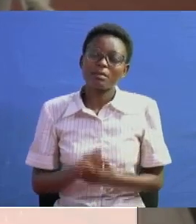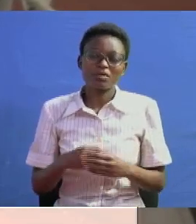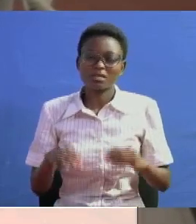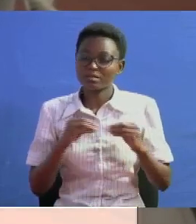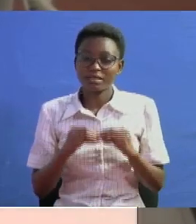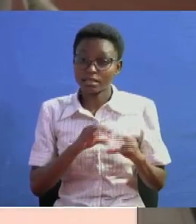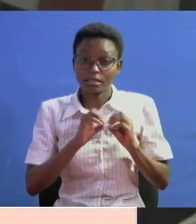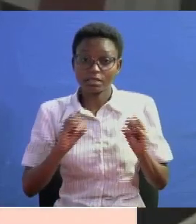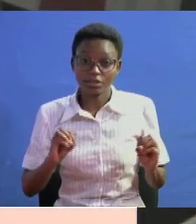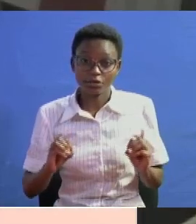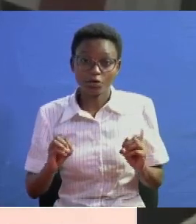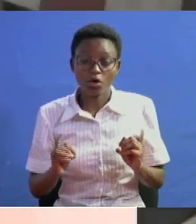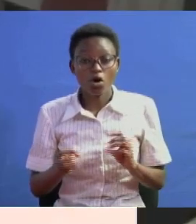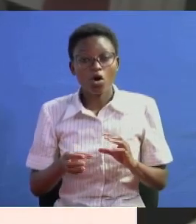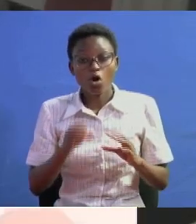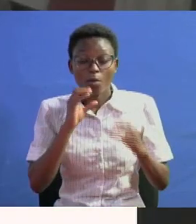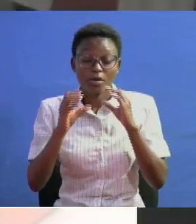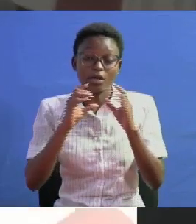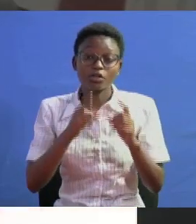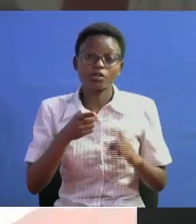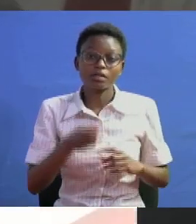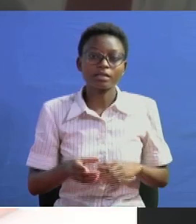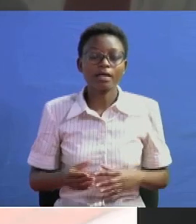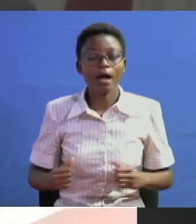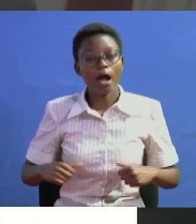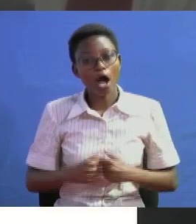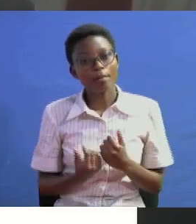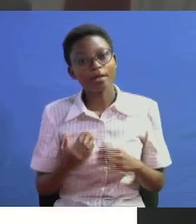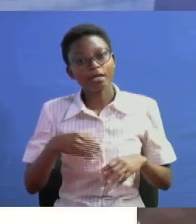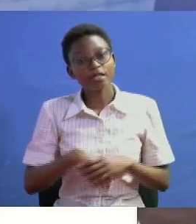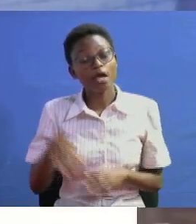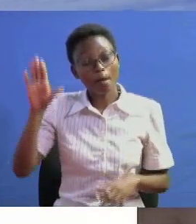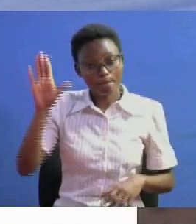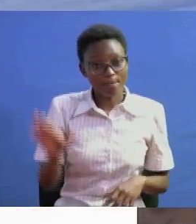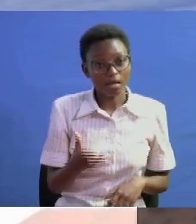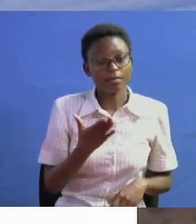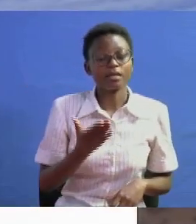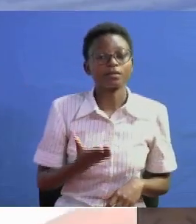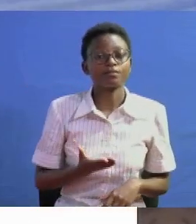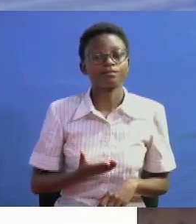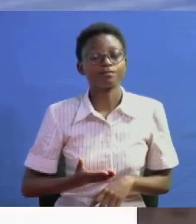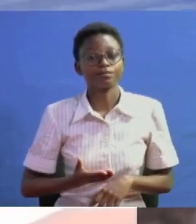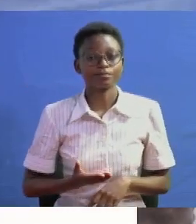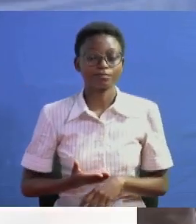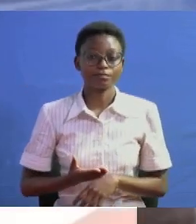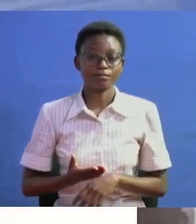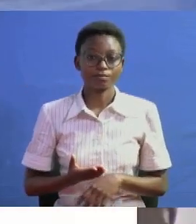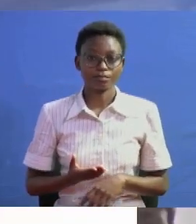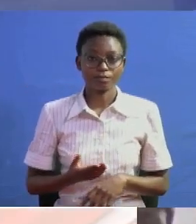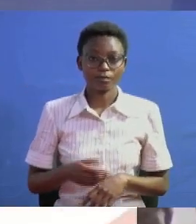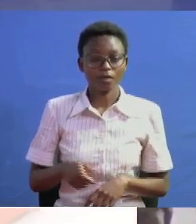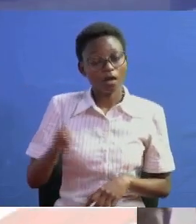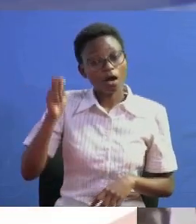akidai kuwa mazungumzo hayo yalipaswa kutendeka bungeni. Yeye alisema kuna ofisi katika mahakama. Na Jaji